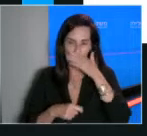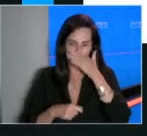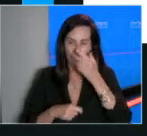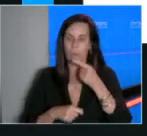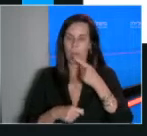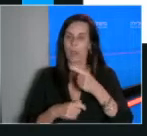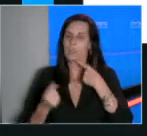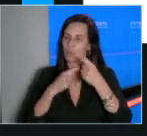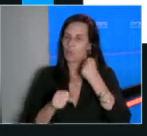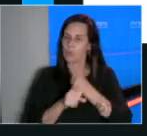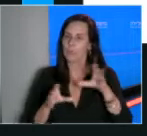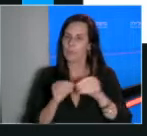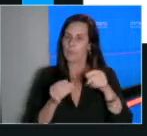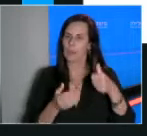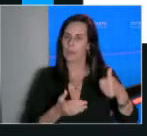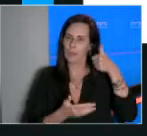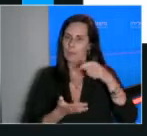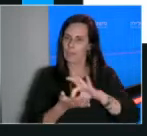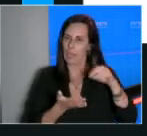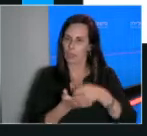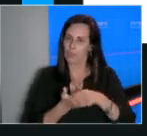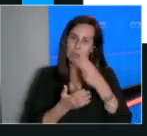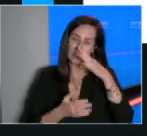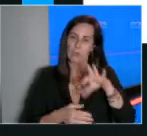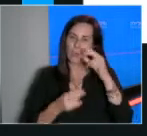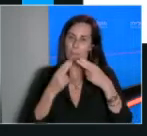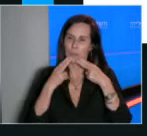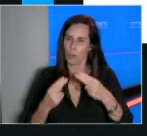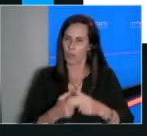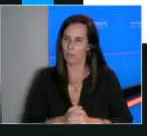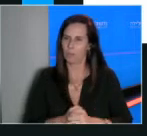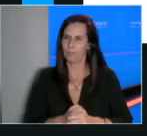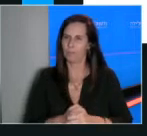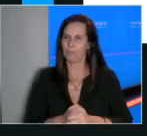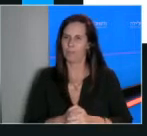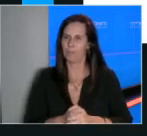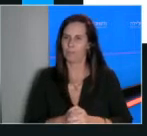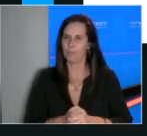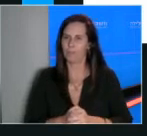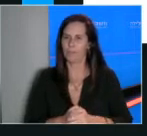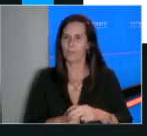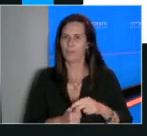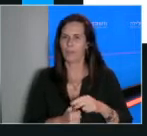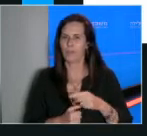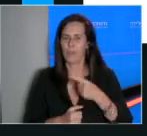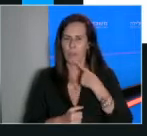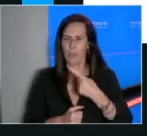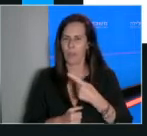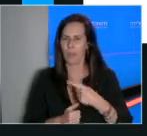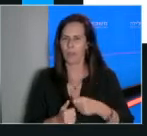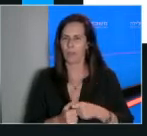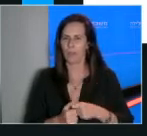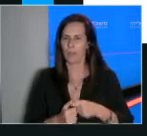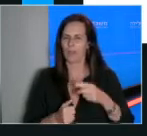הוא עדכן אותה על שיחות שהוא מקיים בנושא עם בכירי משרד האוצר, בניסיון להביא לפתרון המשבר. יו"ר ההסתדרות, בר דוד, אמר ליו"ר איגוד העובדים